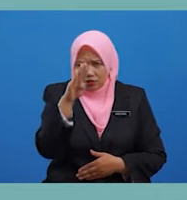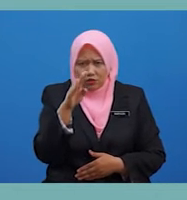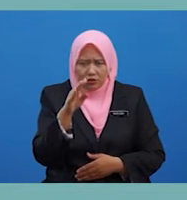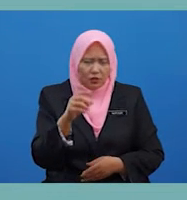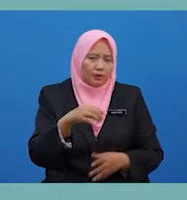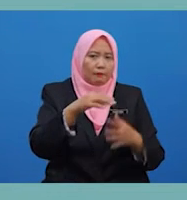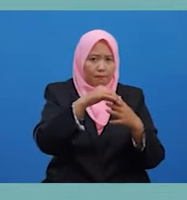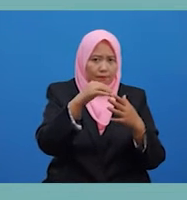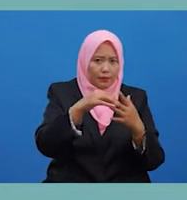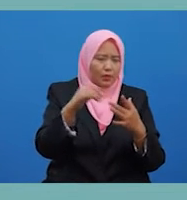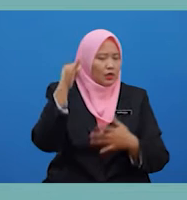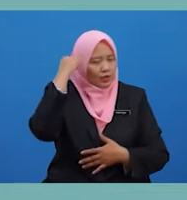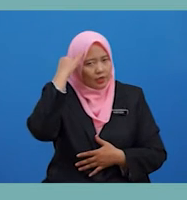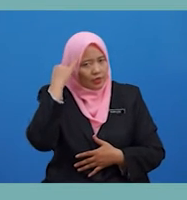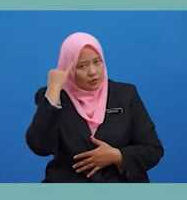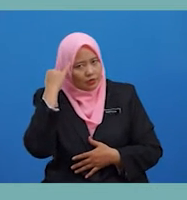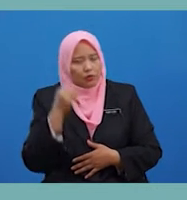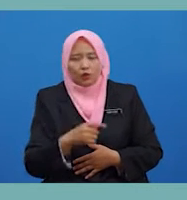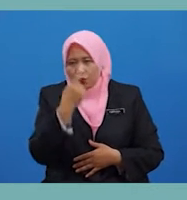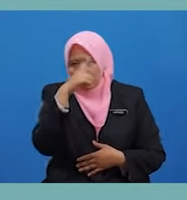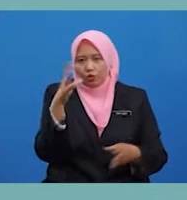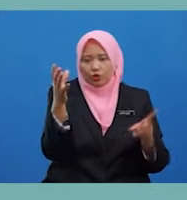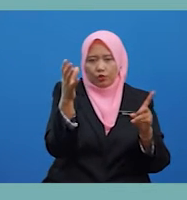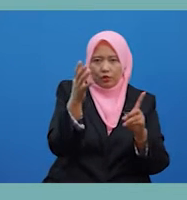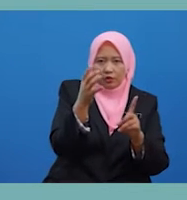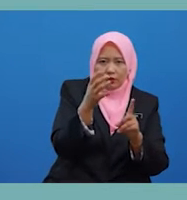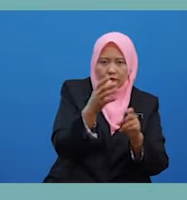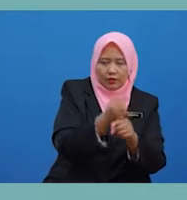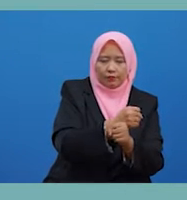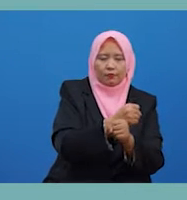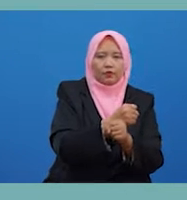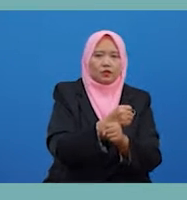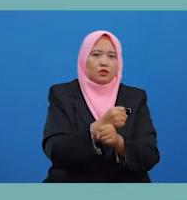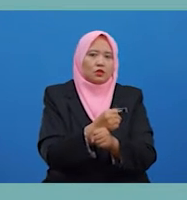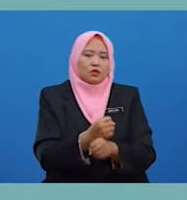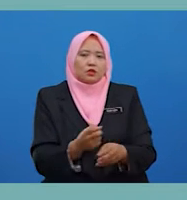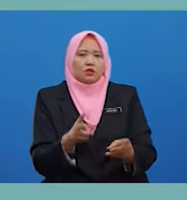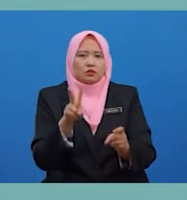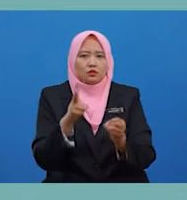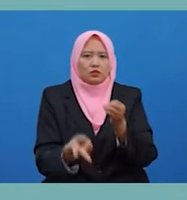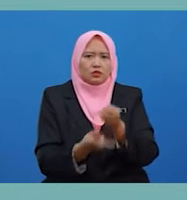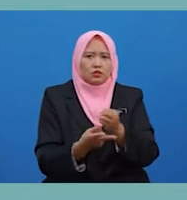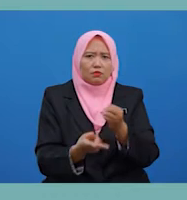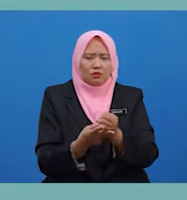idea yang sesuai supaya dapat menjimatkan masa untuk menjawab soalan.